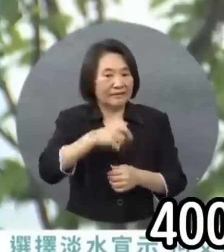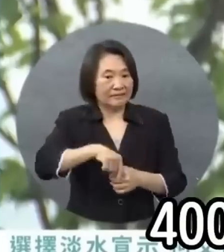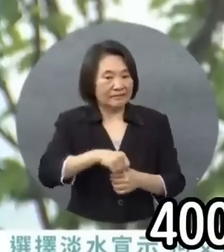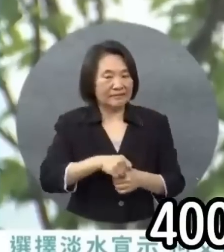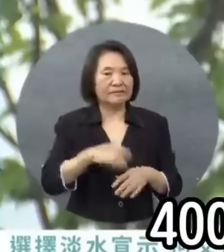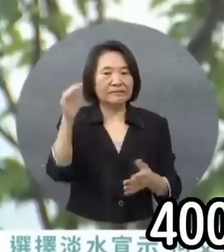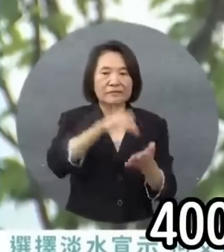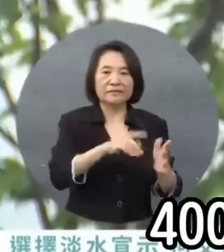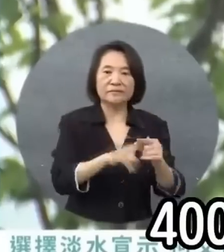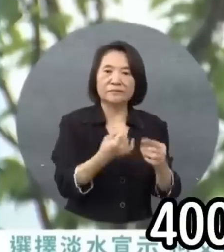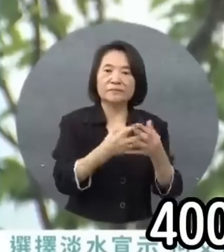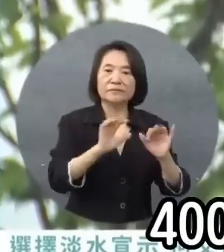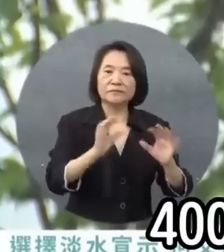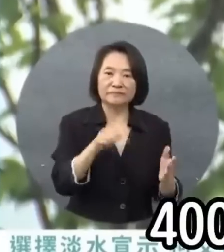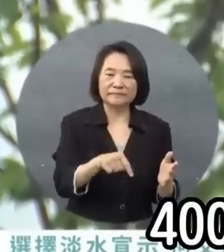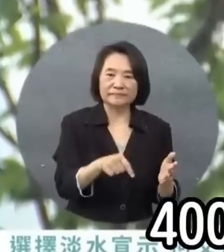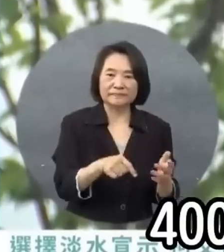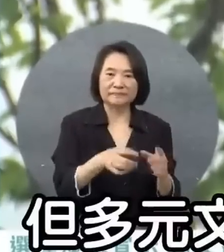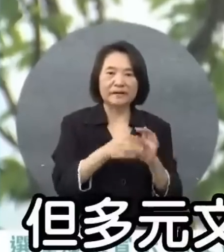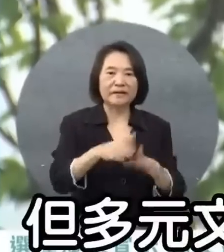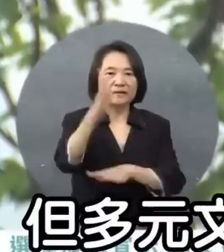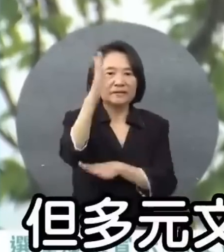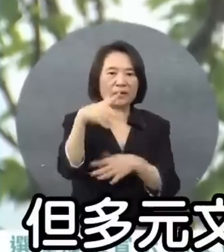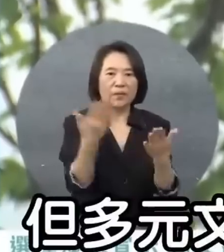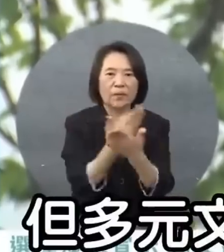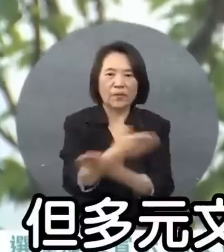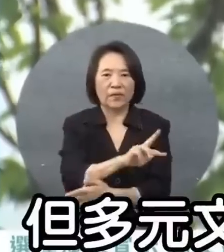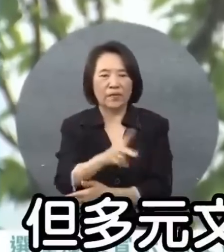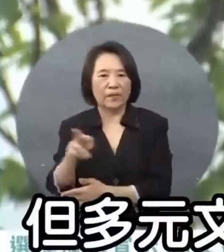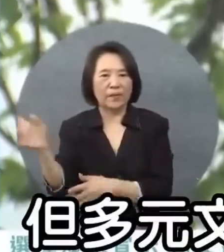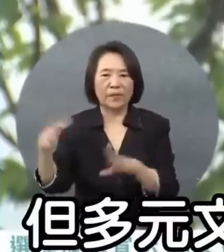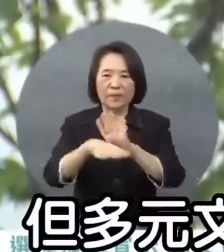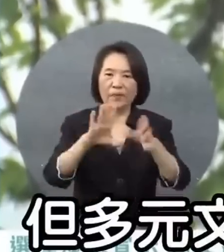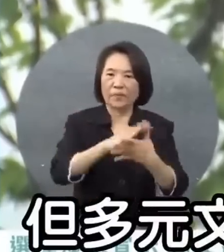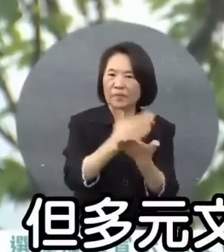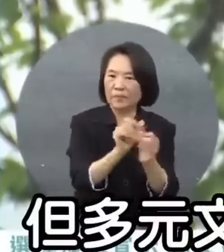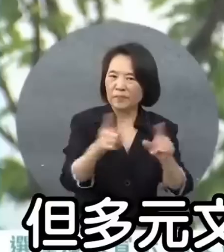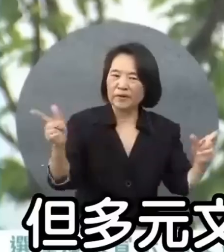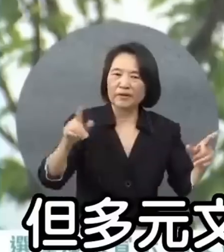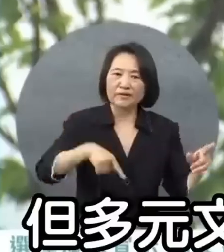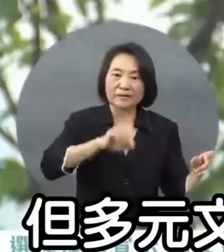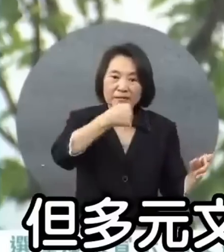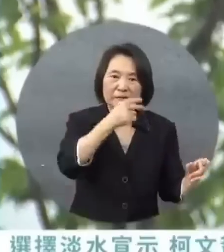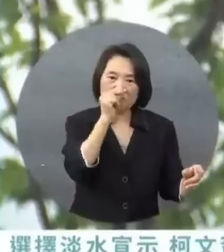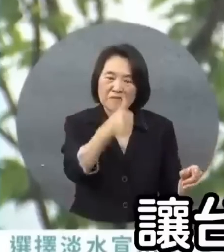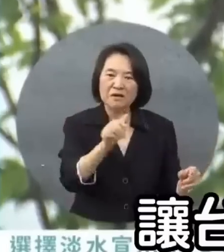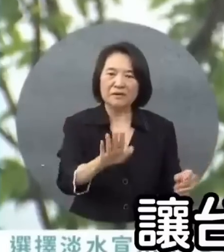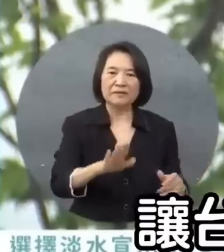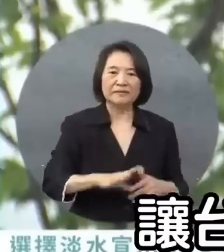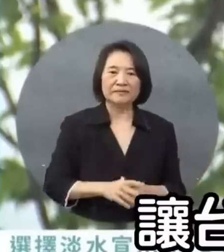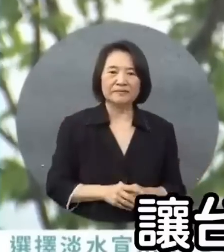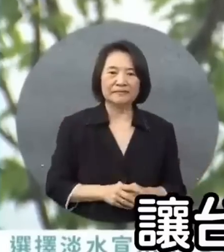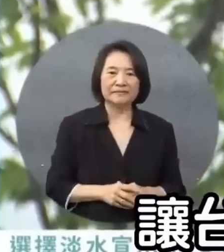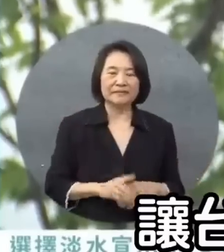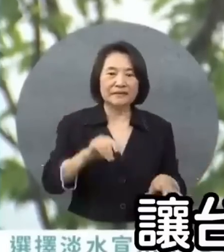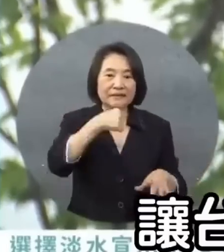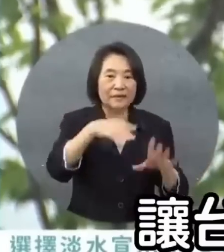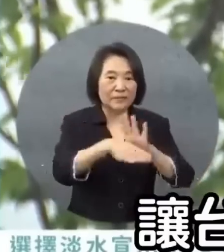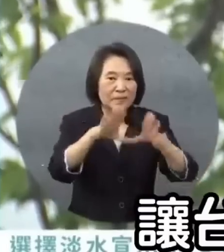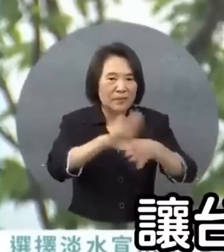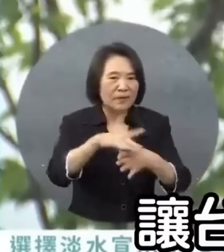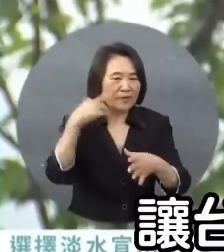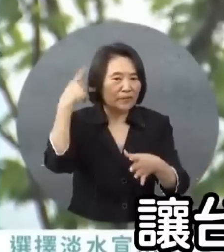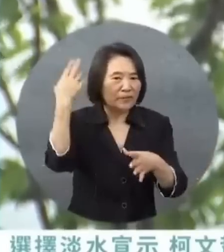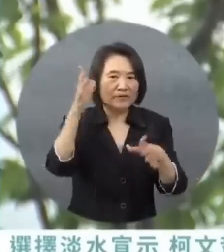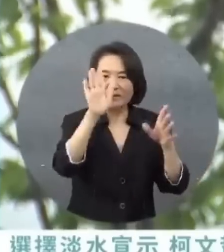来政权不断的更换，但多元文化造就了台湾本土的特色，让台湾文化更加